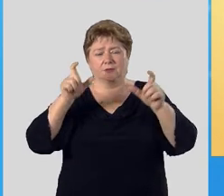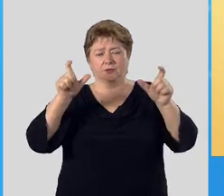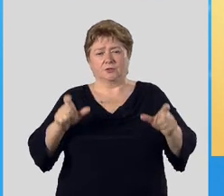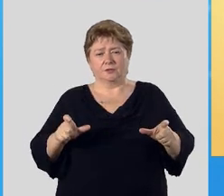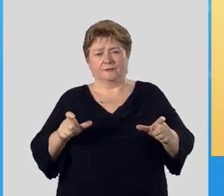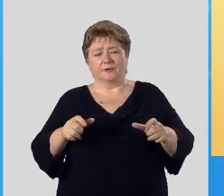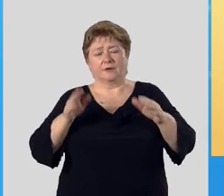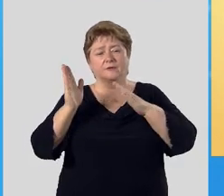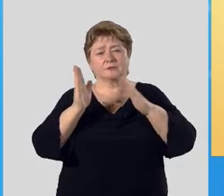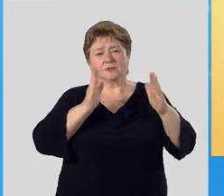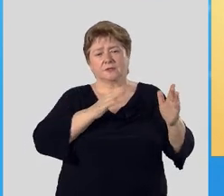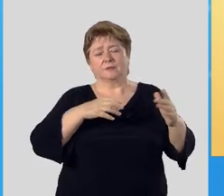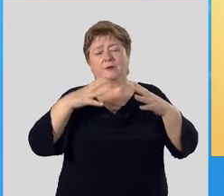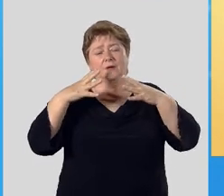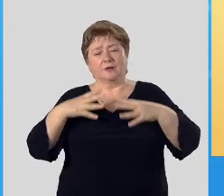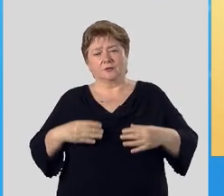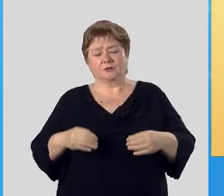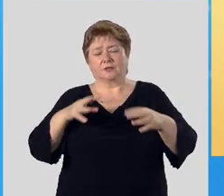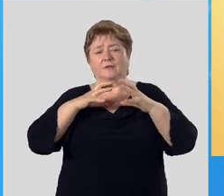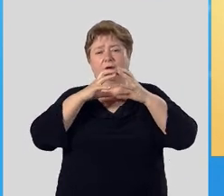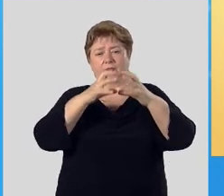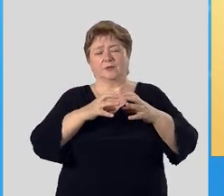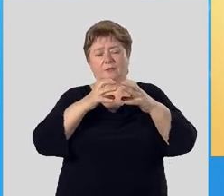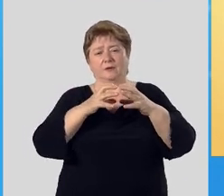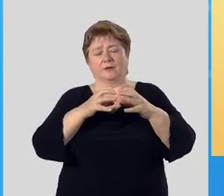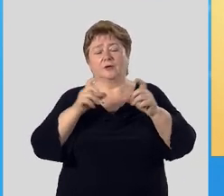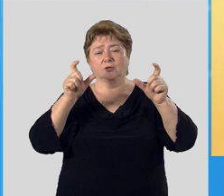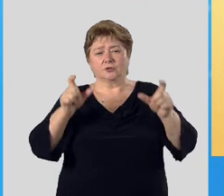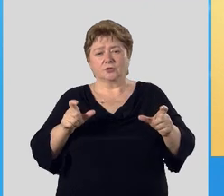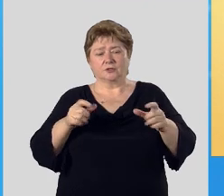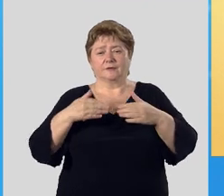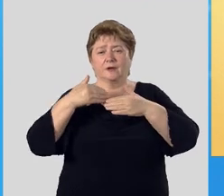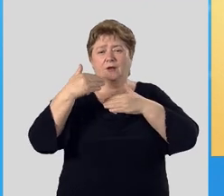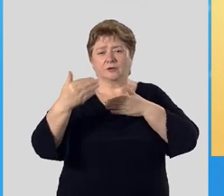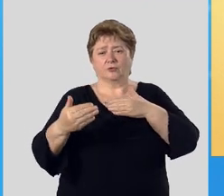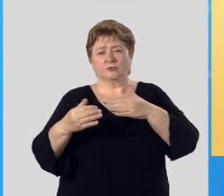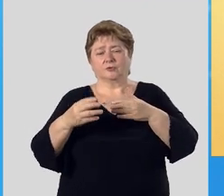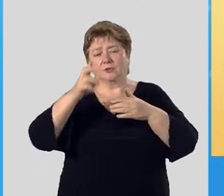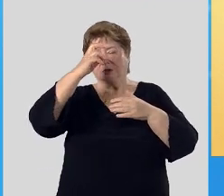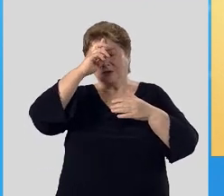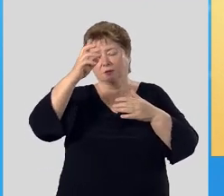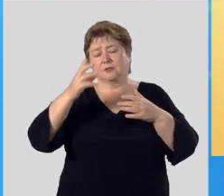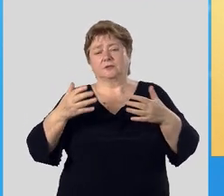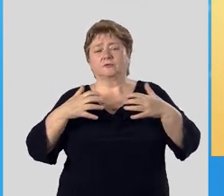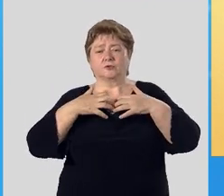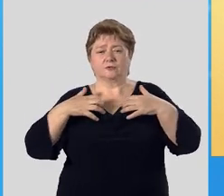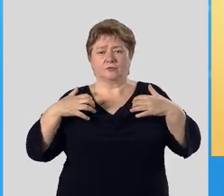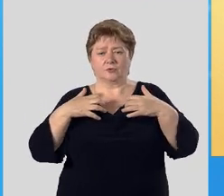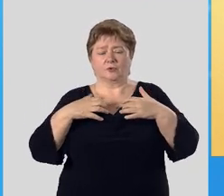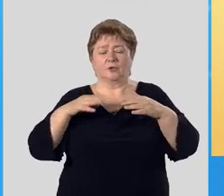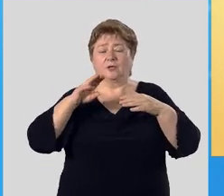в системе органического мира человек относится к царству животных